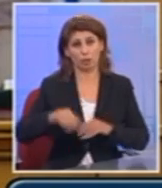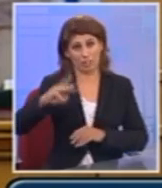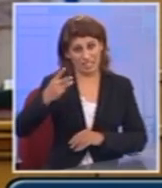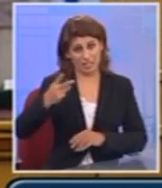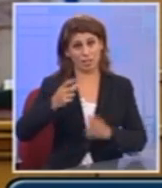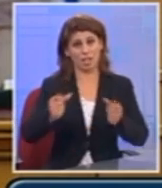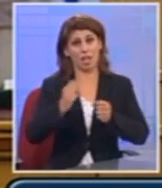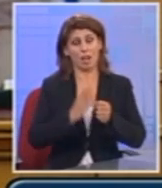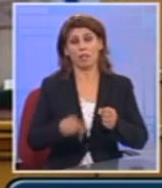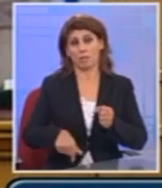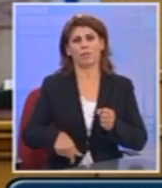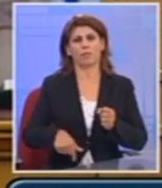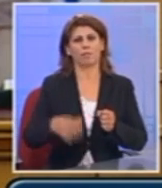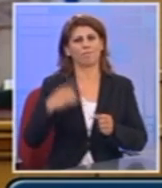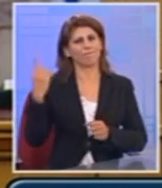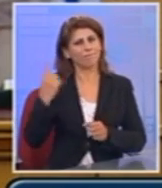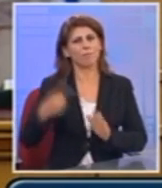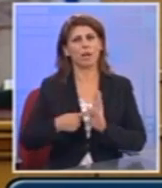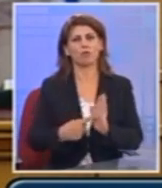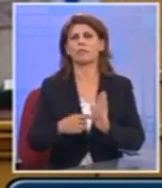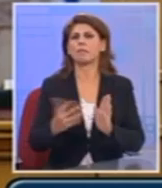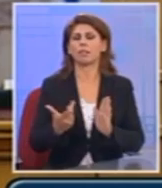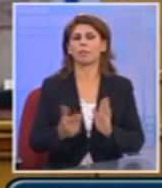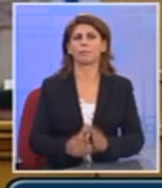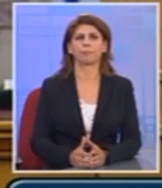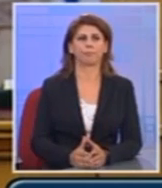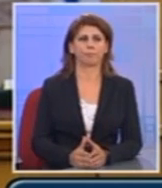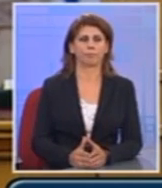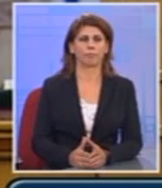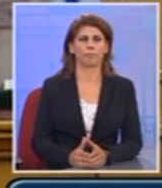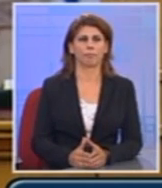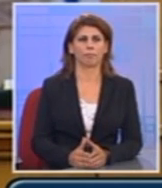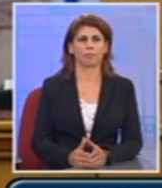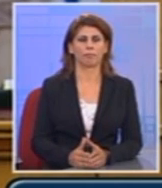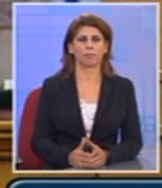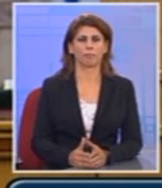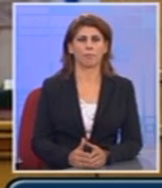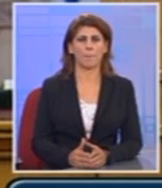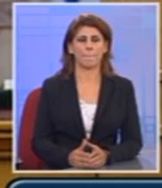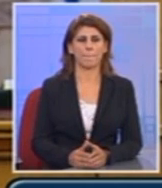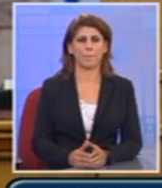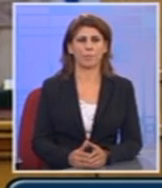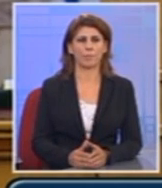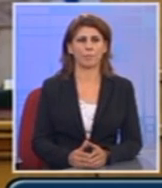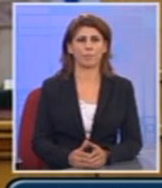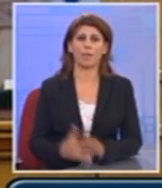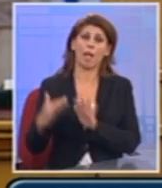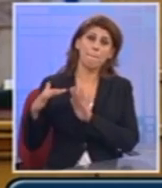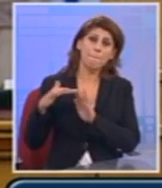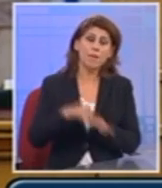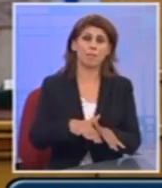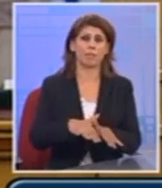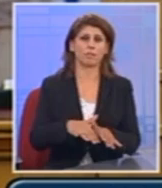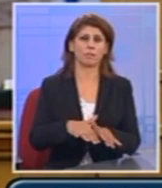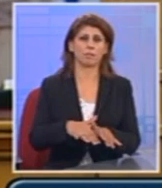συνηθίζει να παρουσιάζεται ως επίθεση των περίφημων